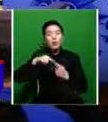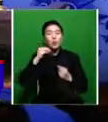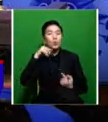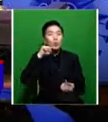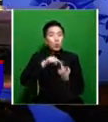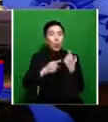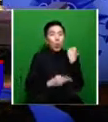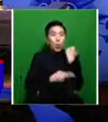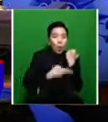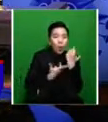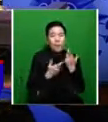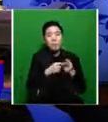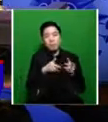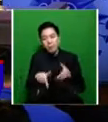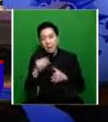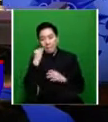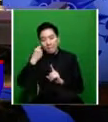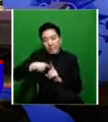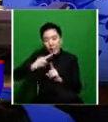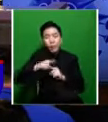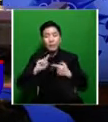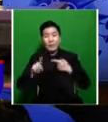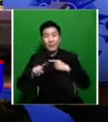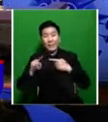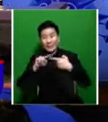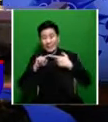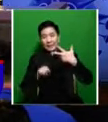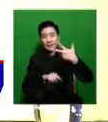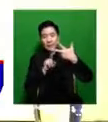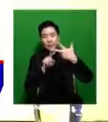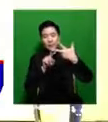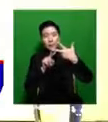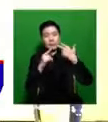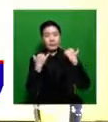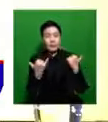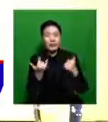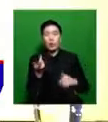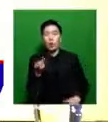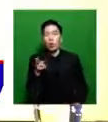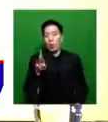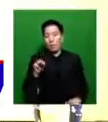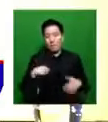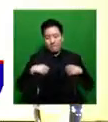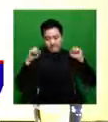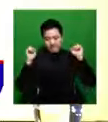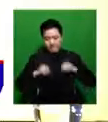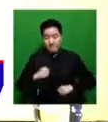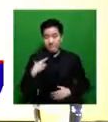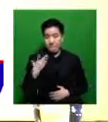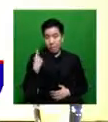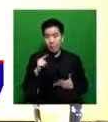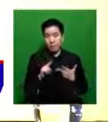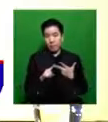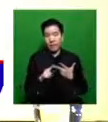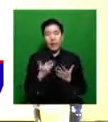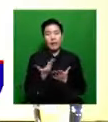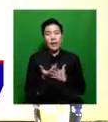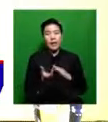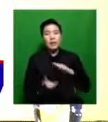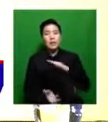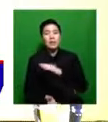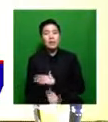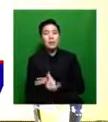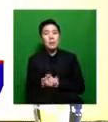ไฟฟ้าประเภทกิจการเฉพาะอย่างอันที่3ค่ะที่ได้มีมติครม.ไปแล้วเมื่อครั้งก่อนก็คือการคืนเงินประ